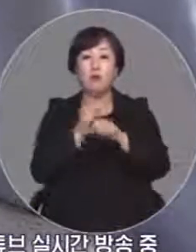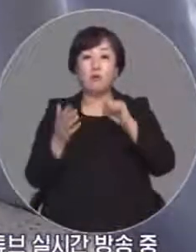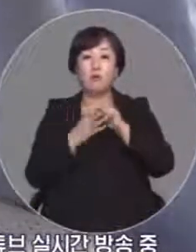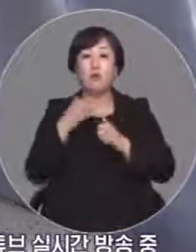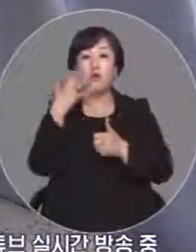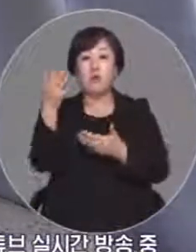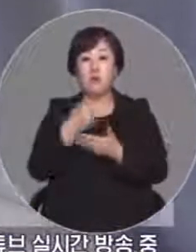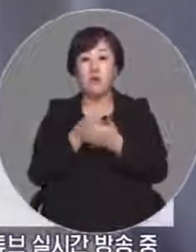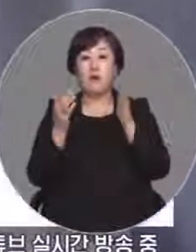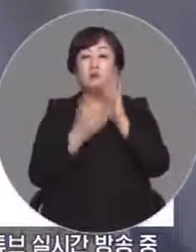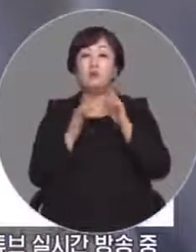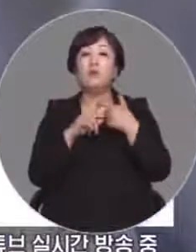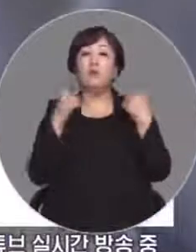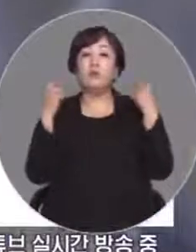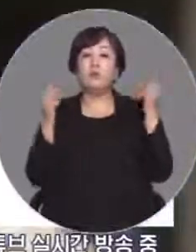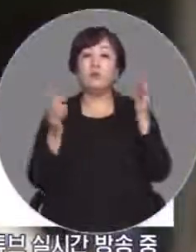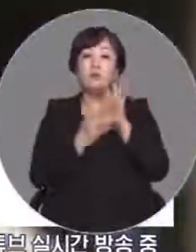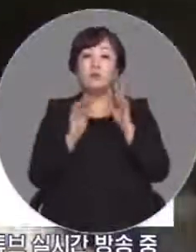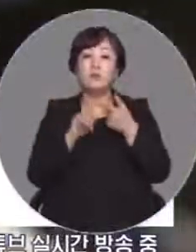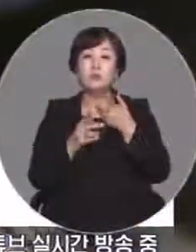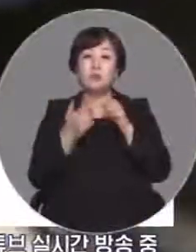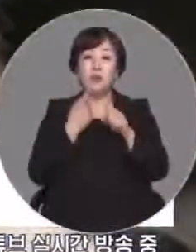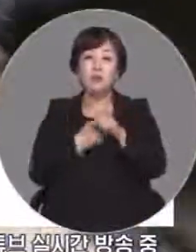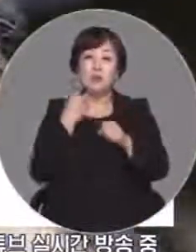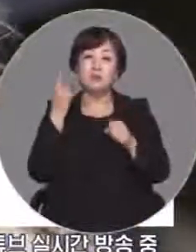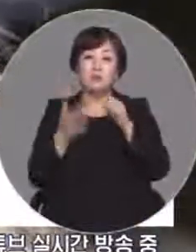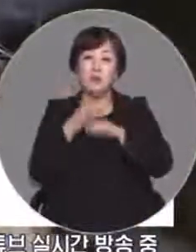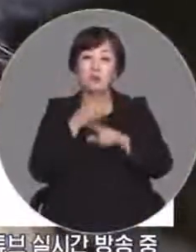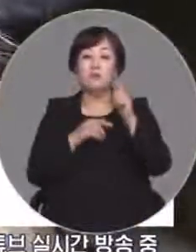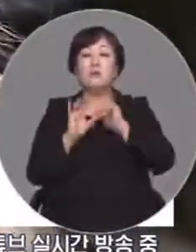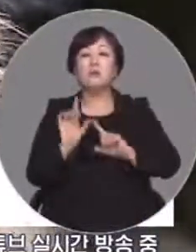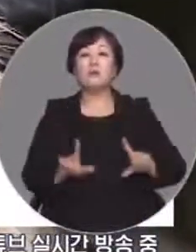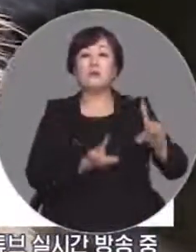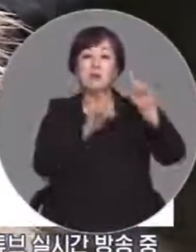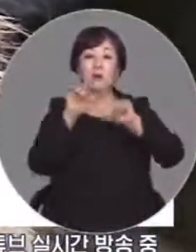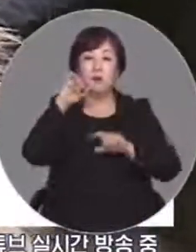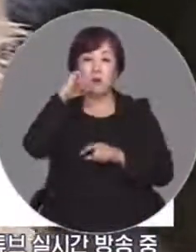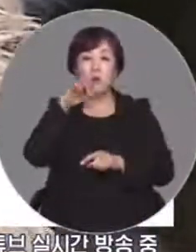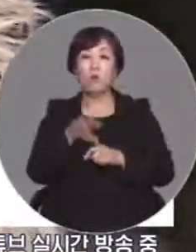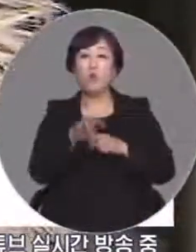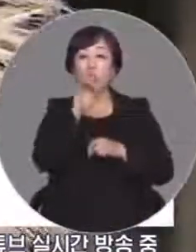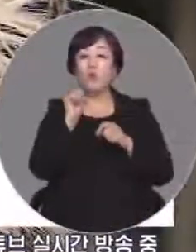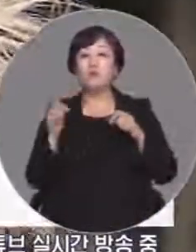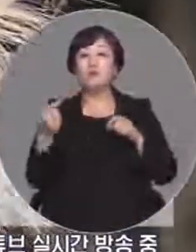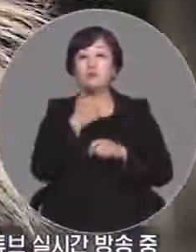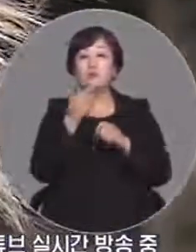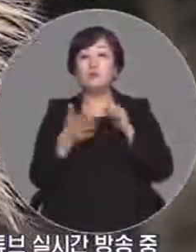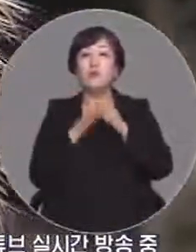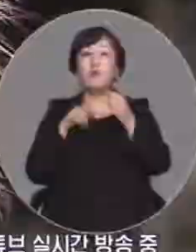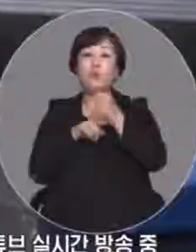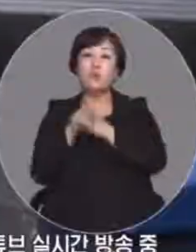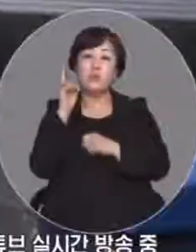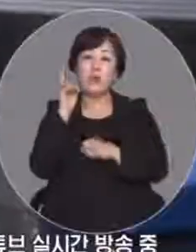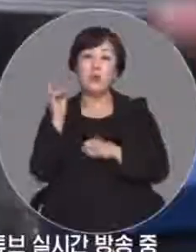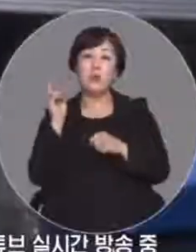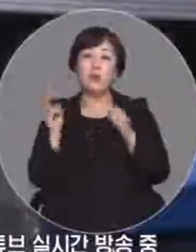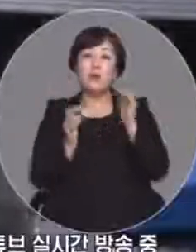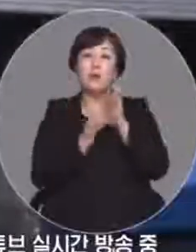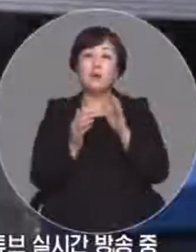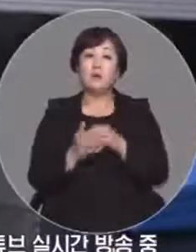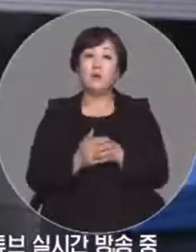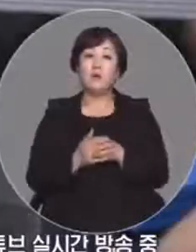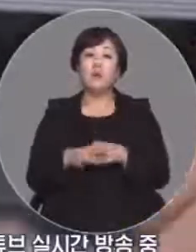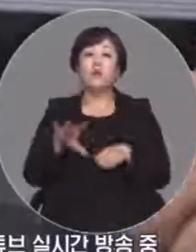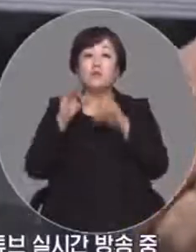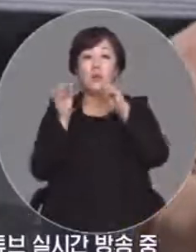걸로 분석되지만, 특히 지난해에는 코로나19 여파로 살림이 어려워진 가구가 늘어난 것도 원인으로 꼽힙니다.